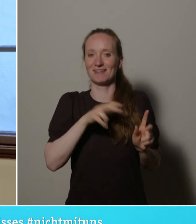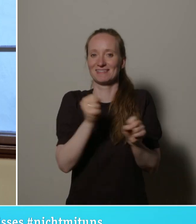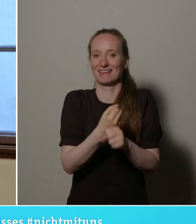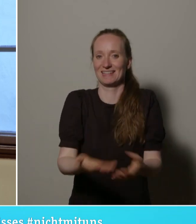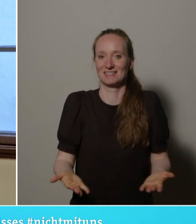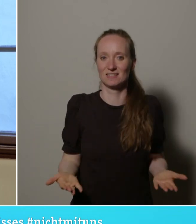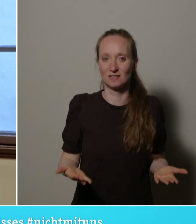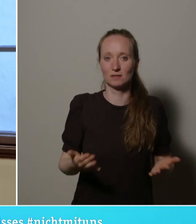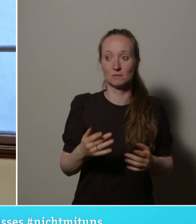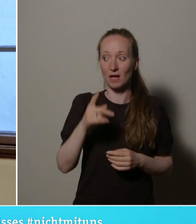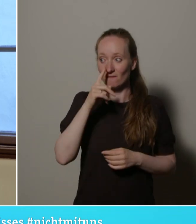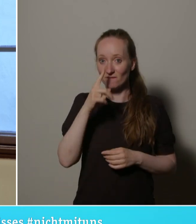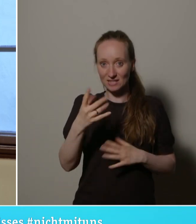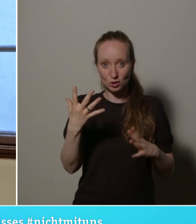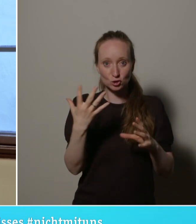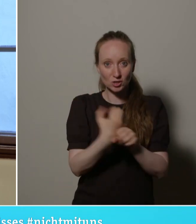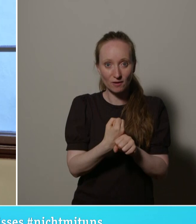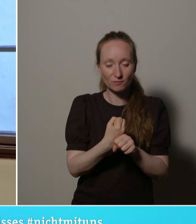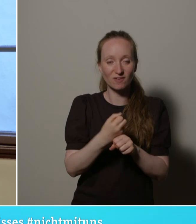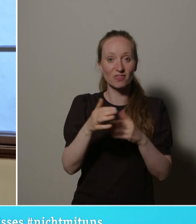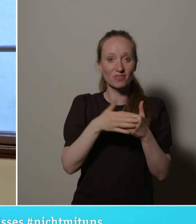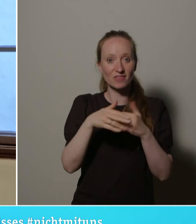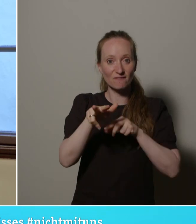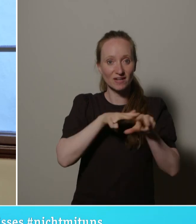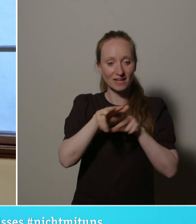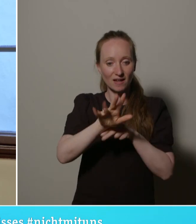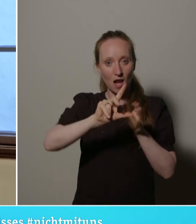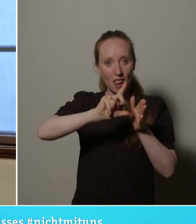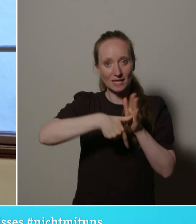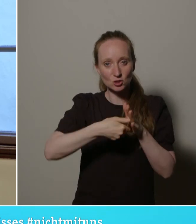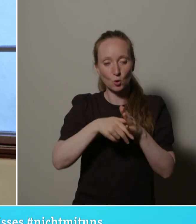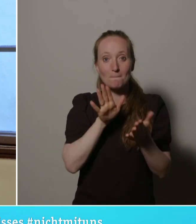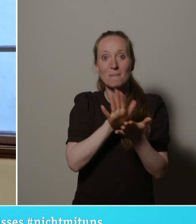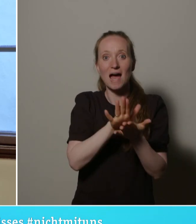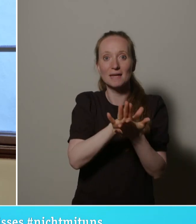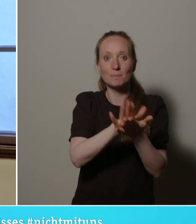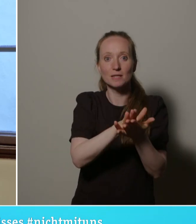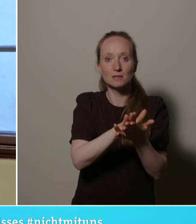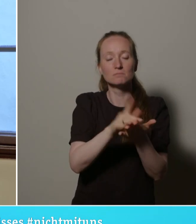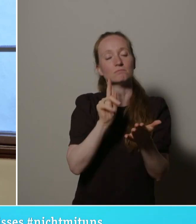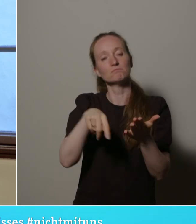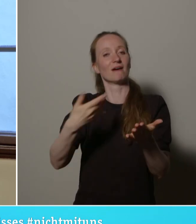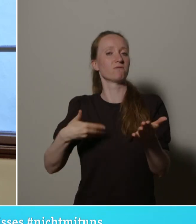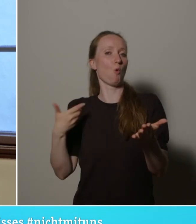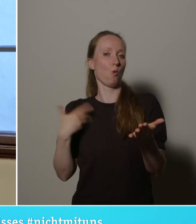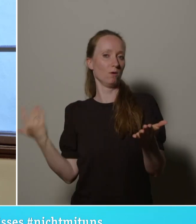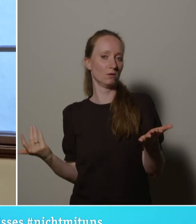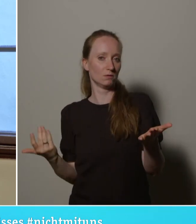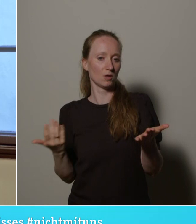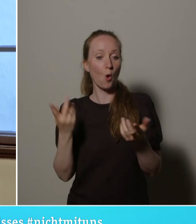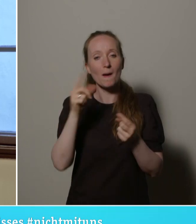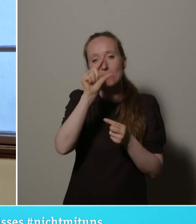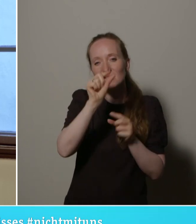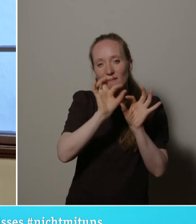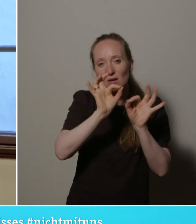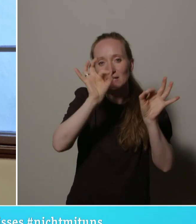es uns gelingt, den Nahverkehr mit seiner Leistung aufrechtzuerhalten oder vielleicht sogar zu verbessern. Denken Sie doch nur an